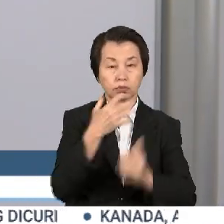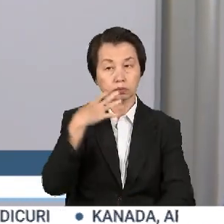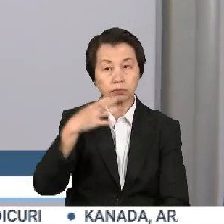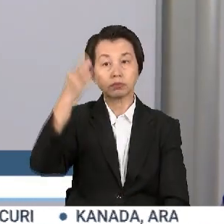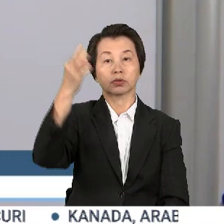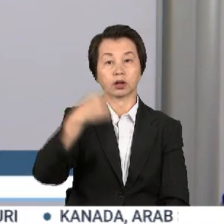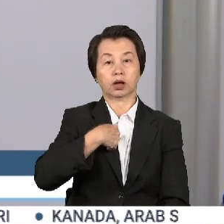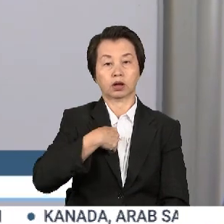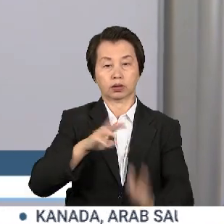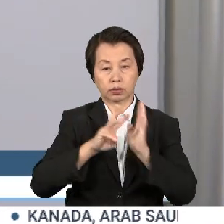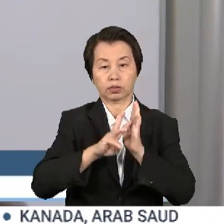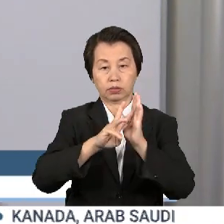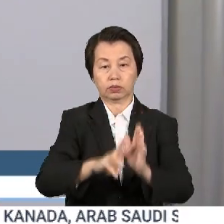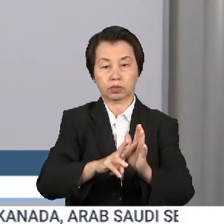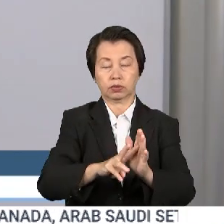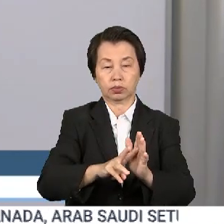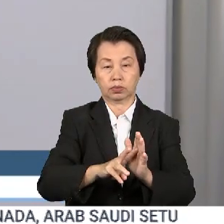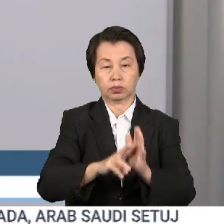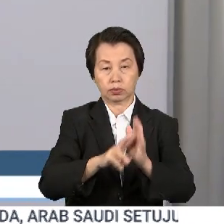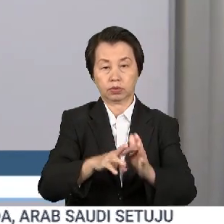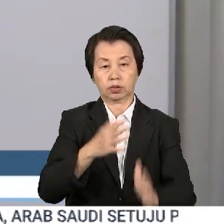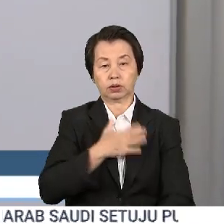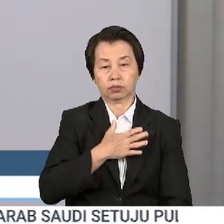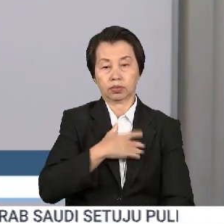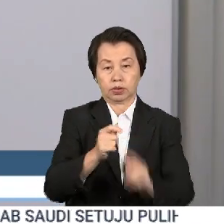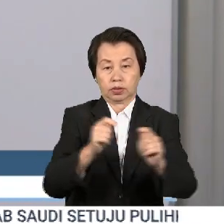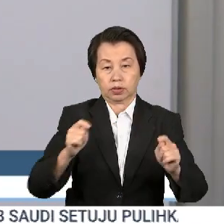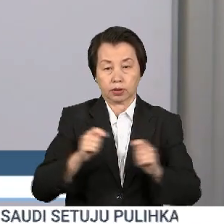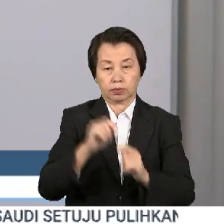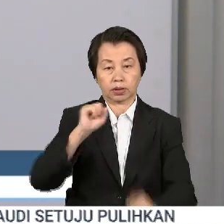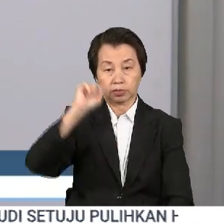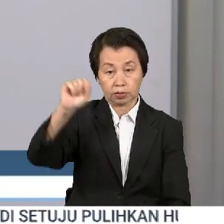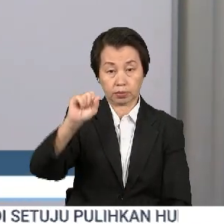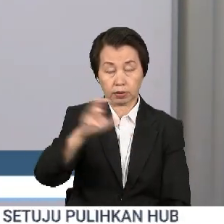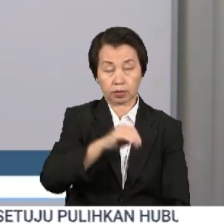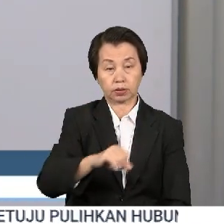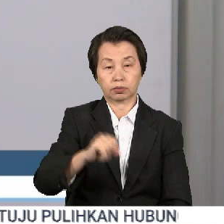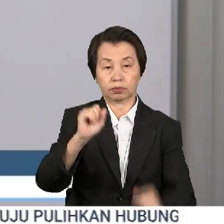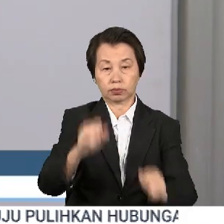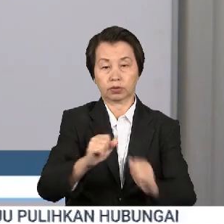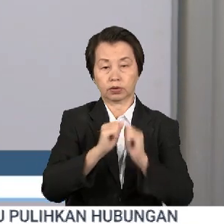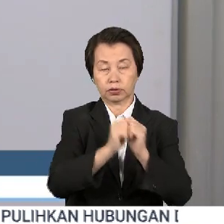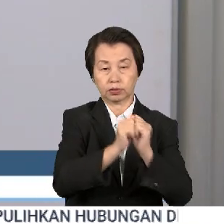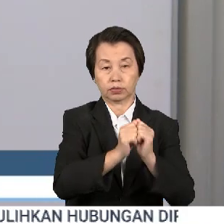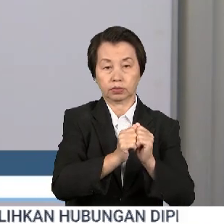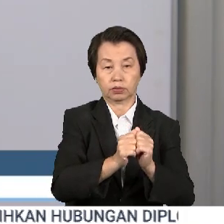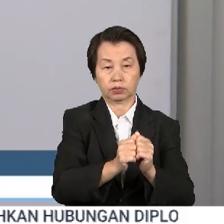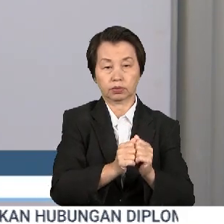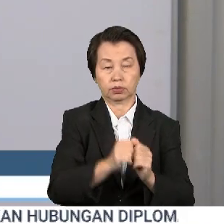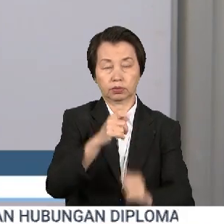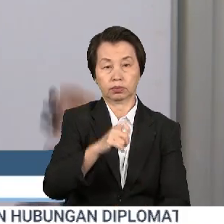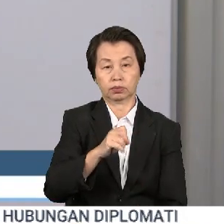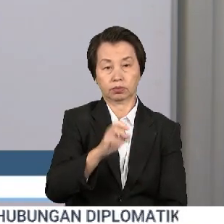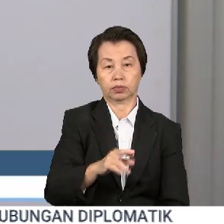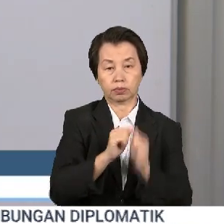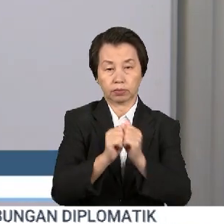antara wakil mewakili saya punya tempat iaitu Sabah dan juga dapat bersama-sama dengan artis-artis yang ada